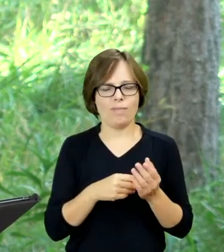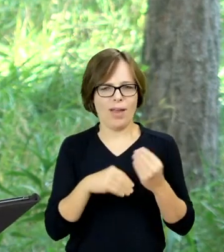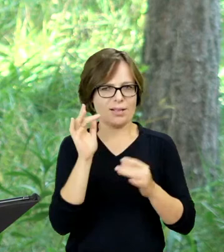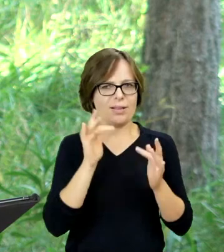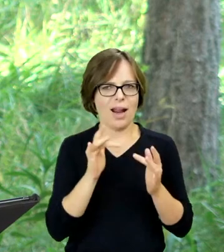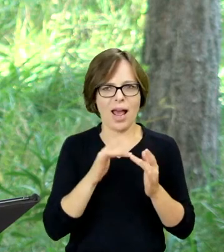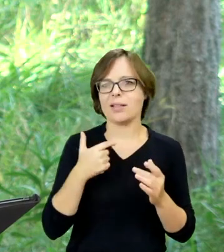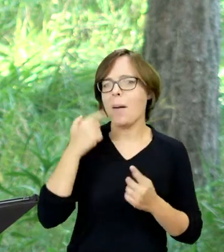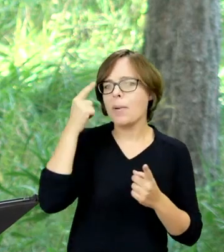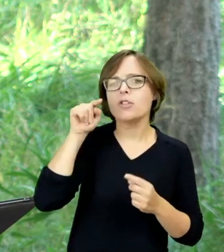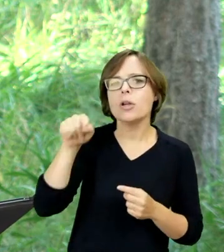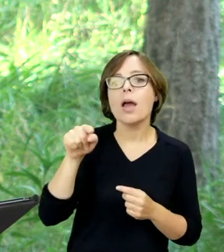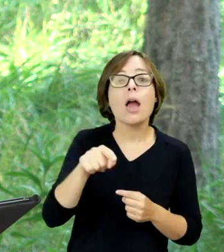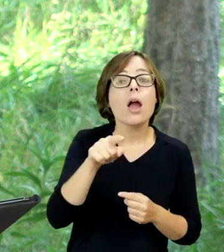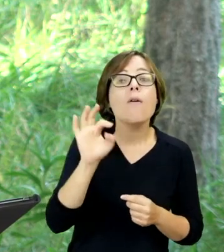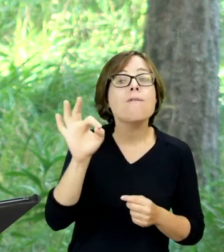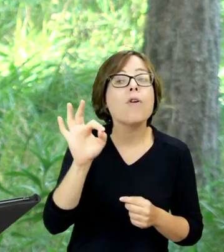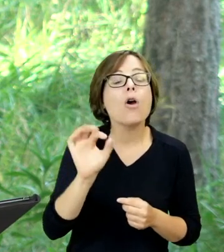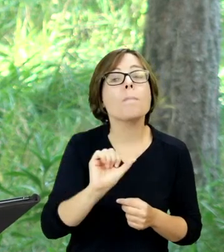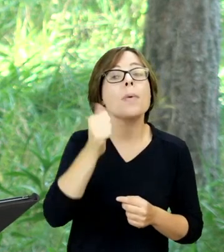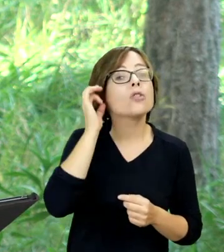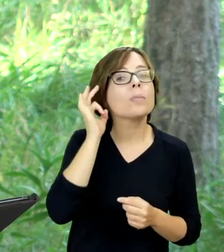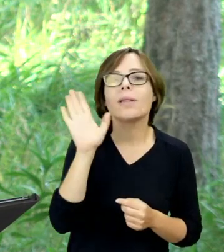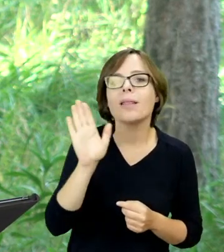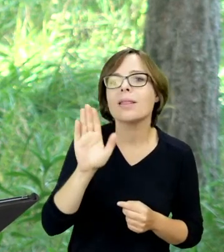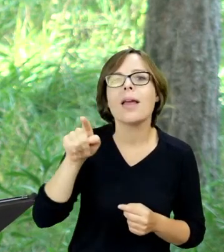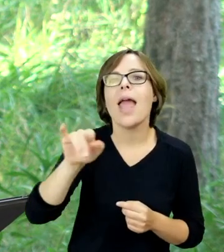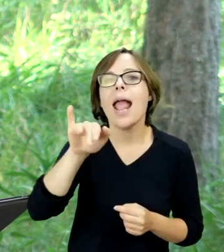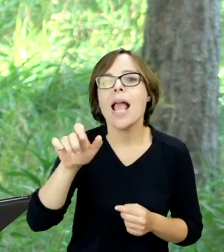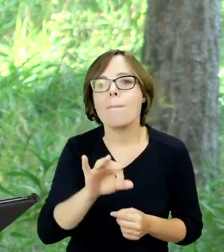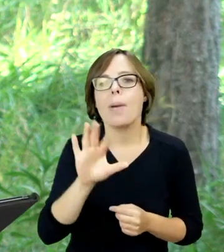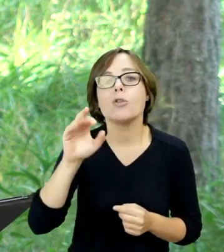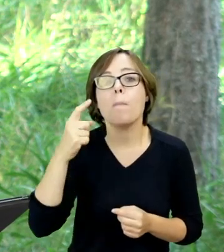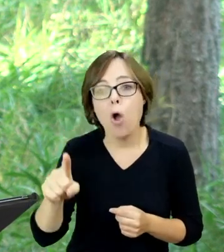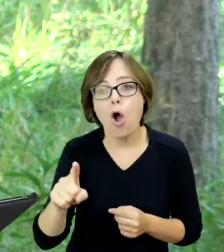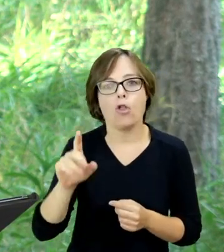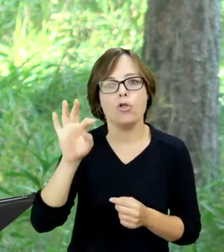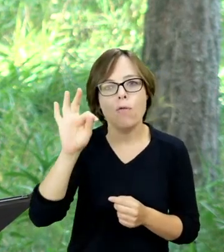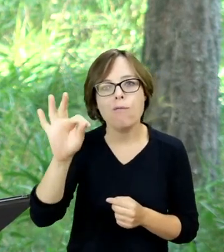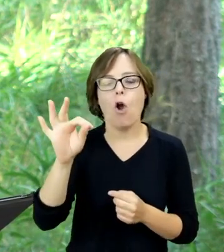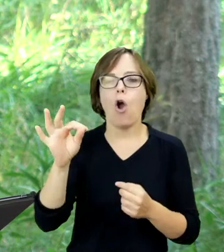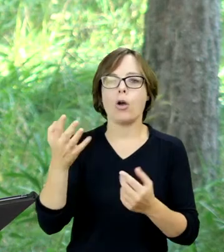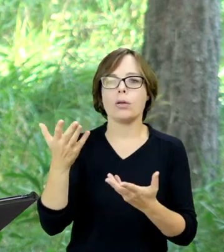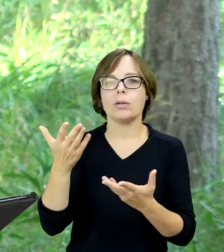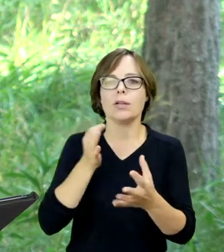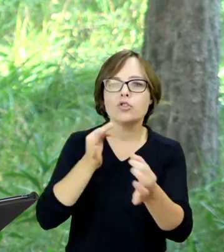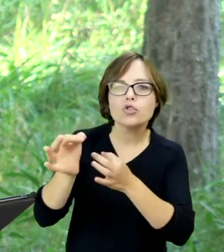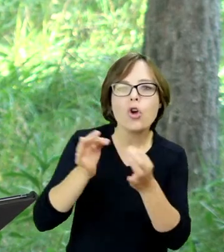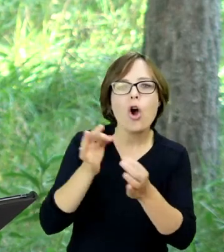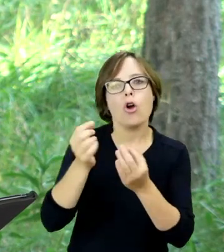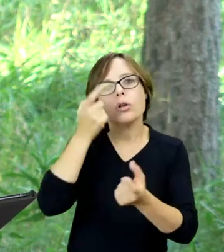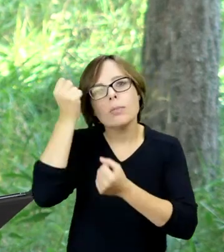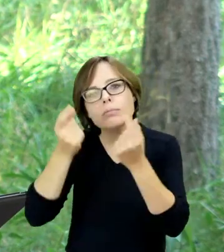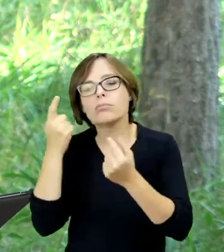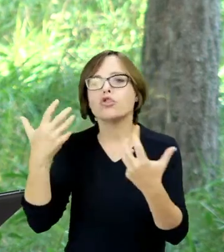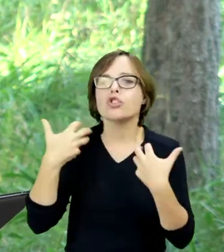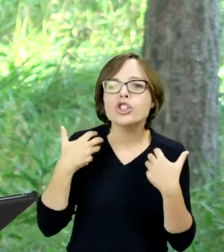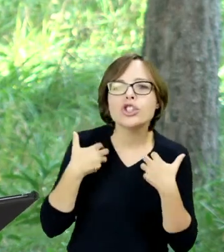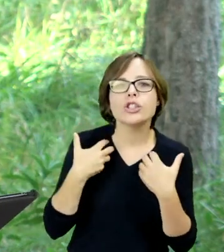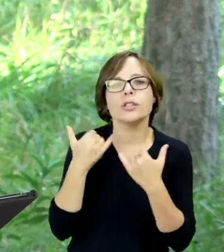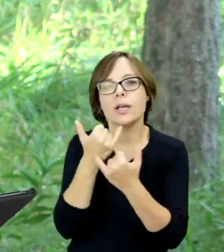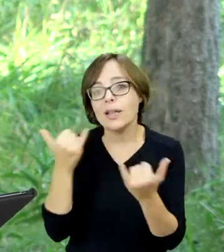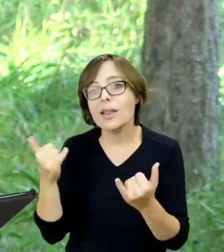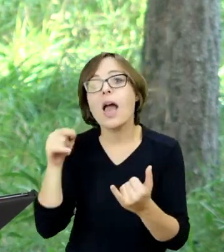Bonda jest wzorowana na życiorysie, na dokonaniach i na legendarnym wręcz